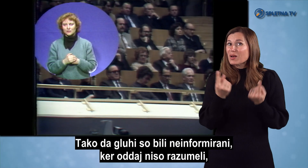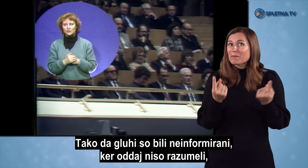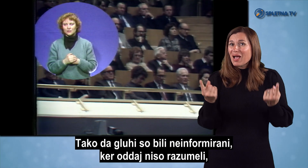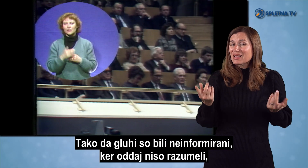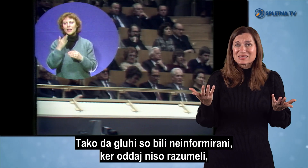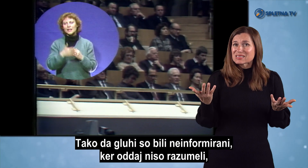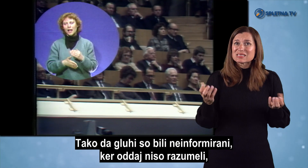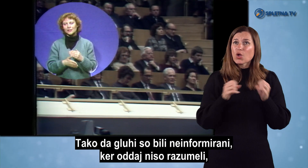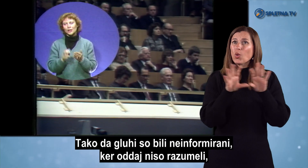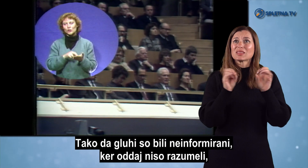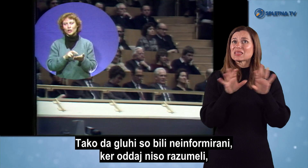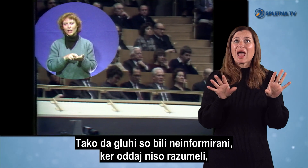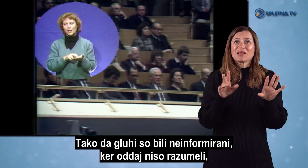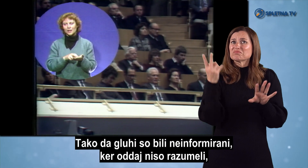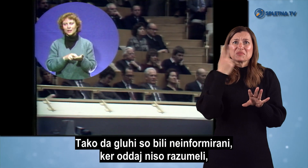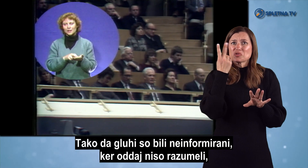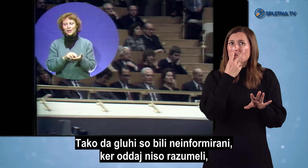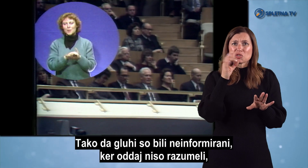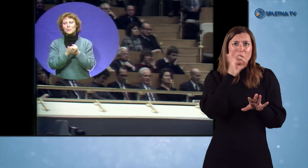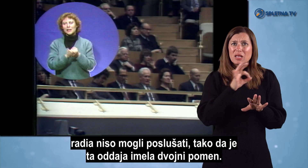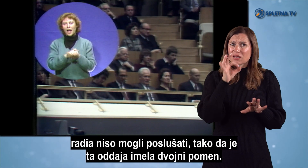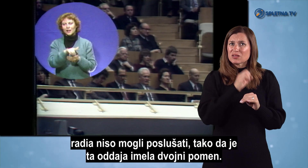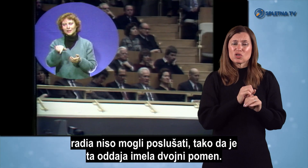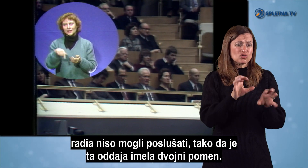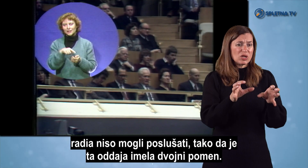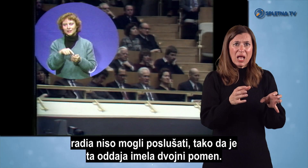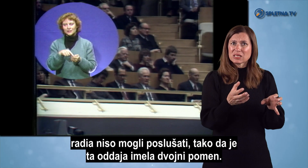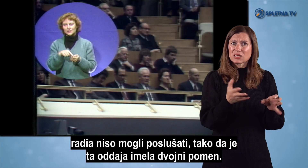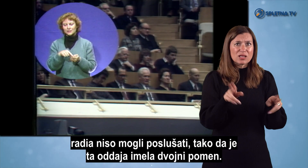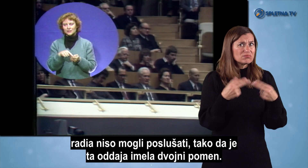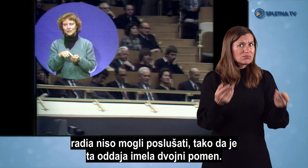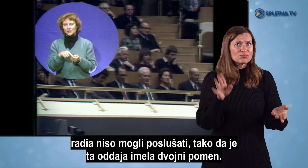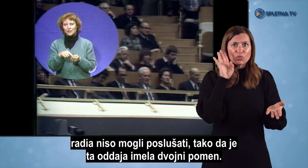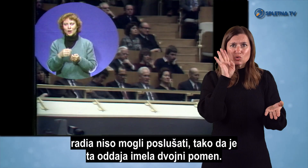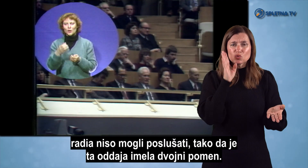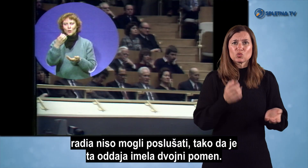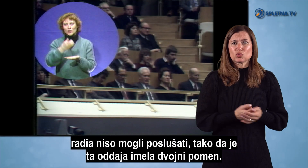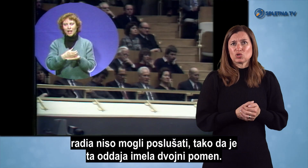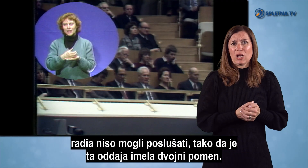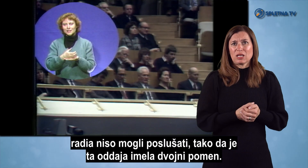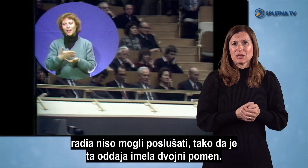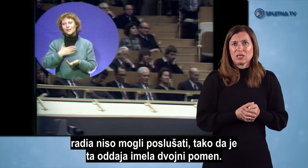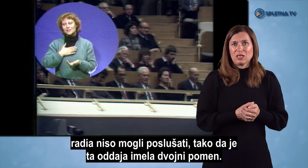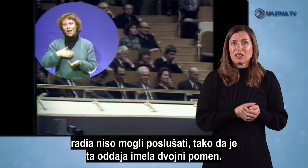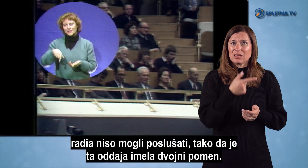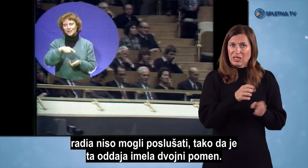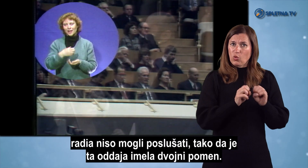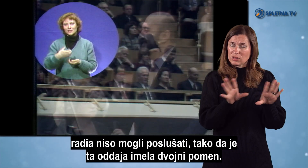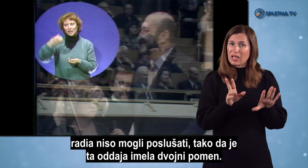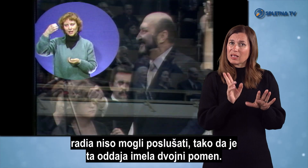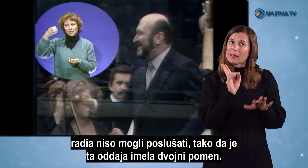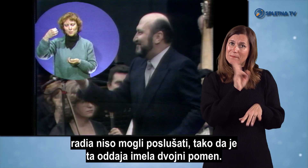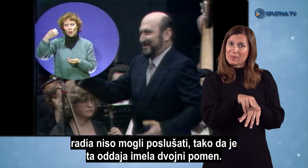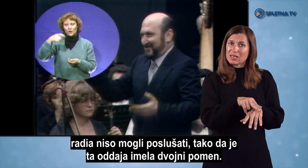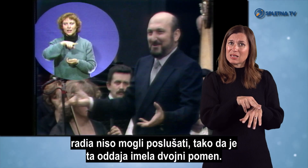ker oddaj niso razumeli, radija niso mogli poslušati, tako da je ta oddaja